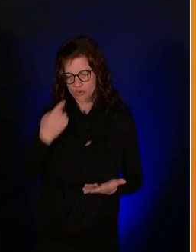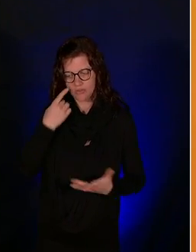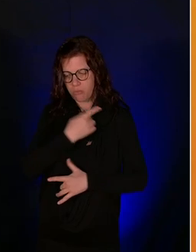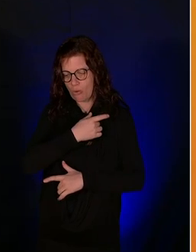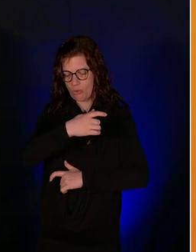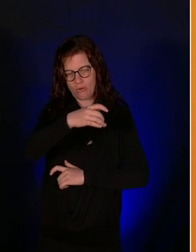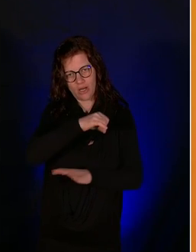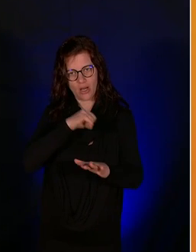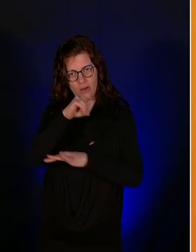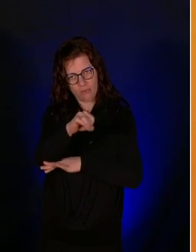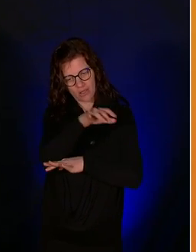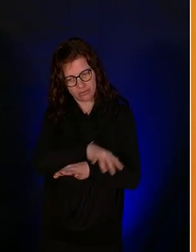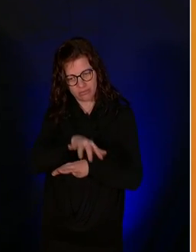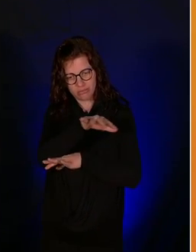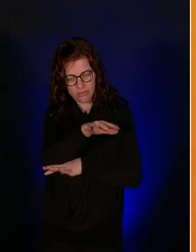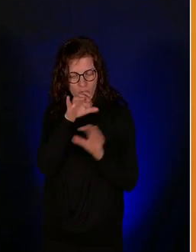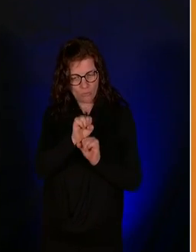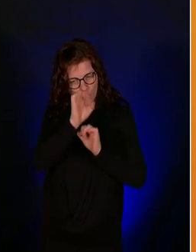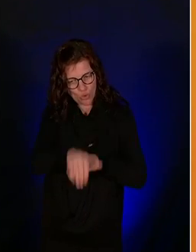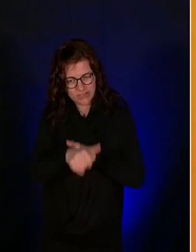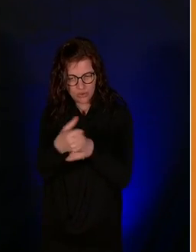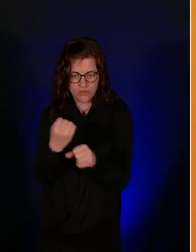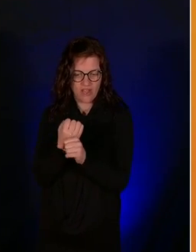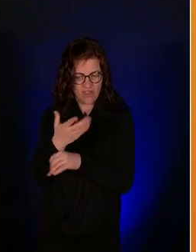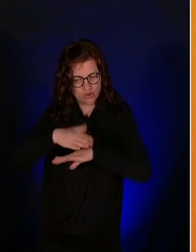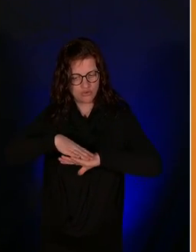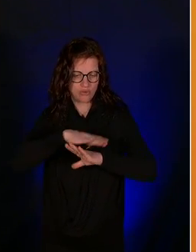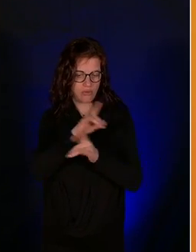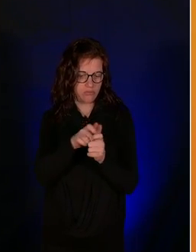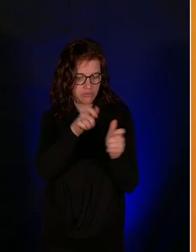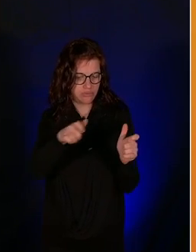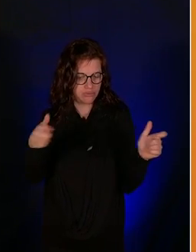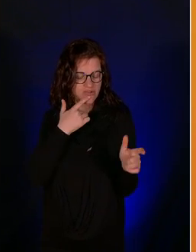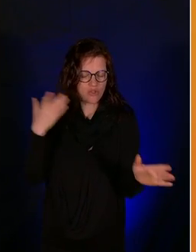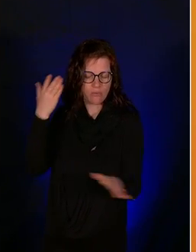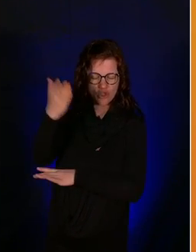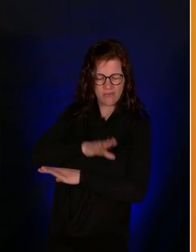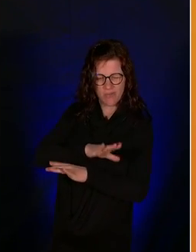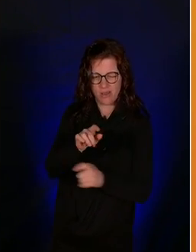Gardanne, licenciés contraints, puissent continuer à travailler sur leur site en portant un projet industriel.